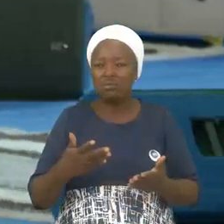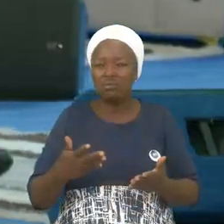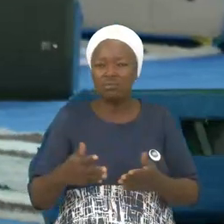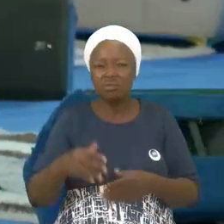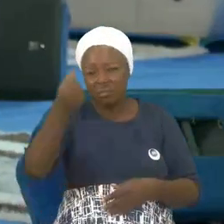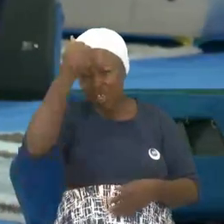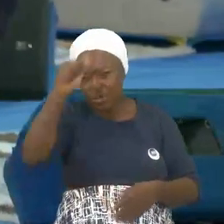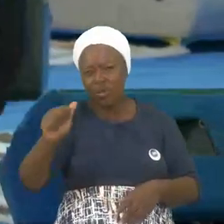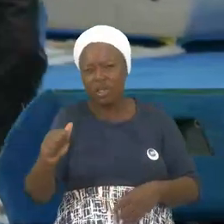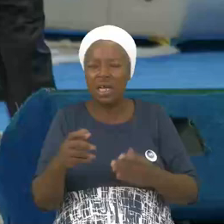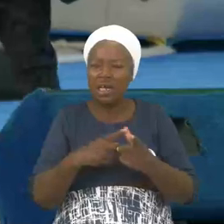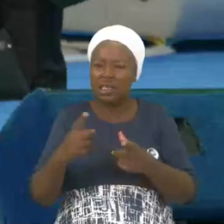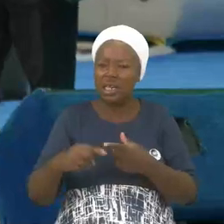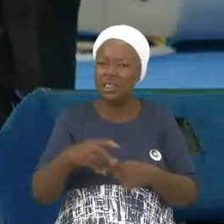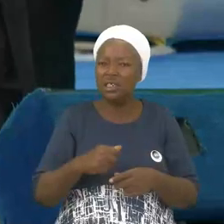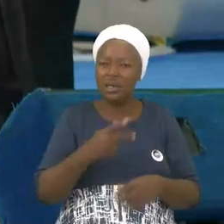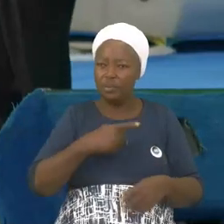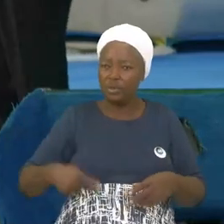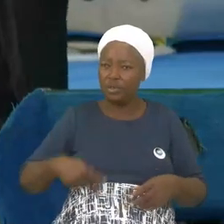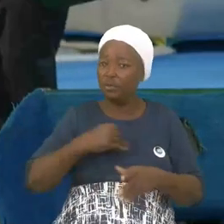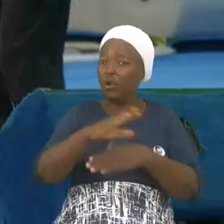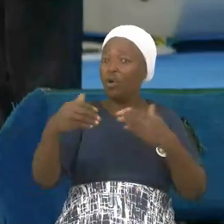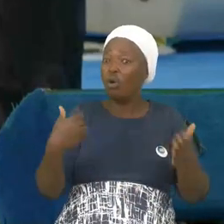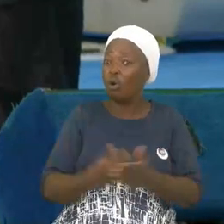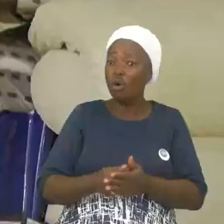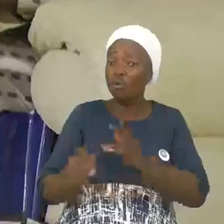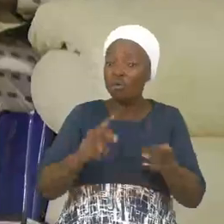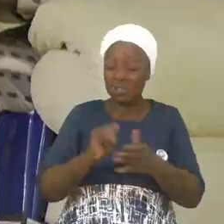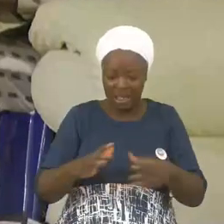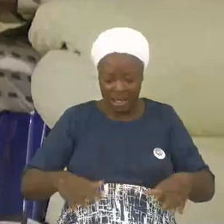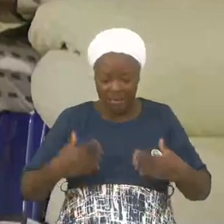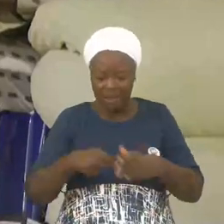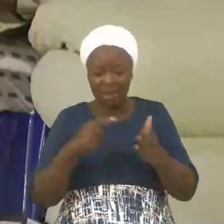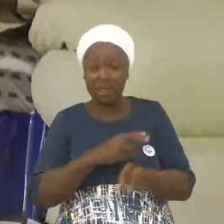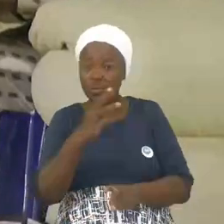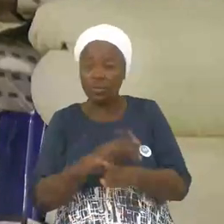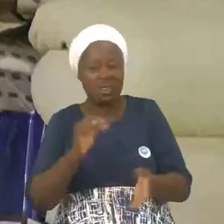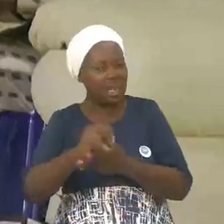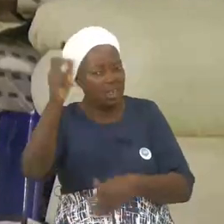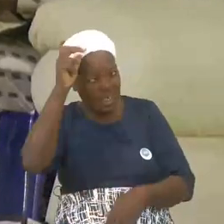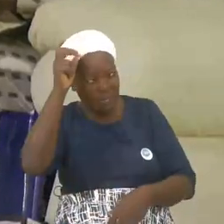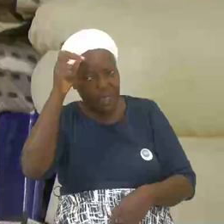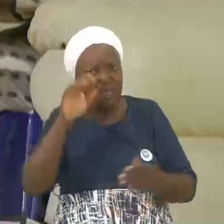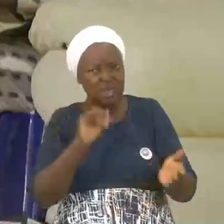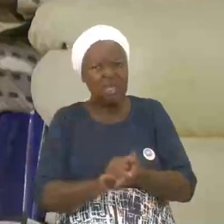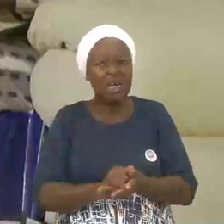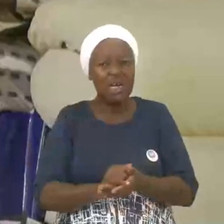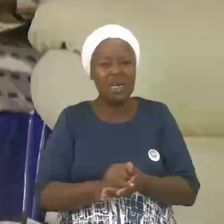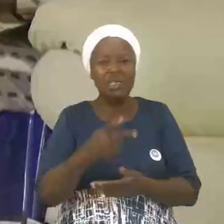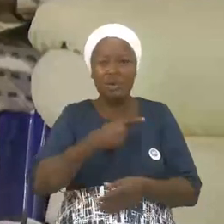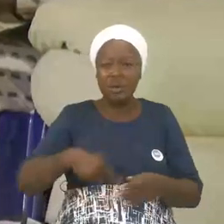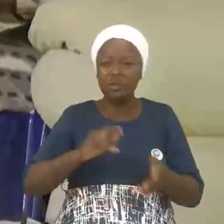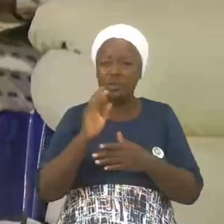le prince des rebelles. Il est le prince des désobéissants. Il est le prince des pécheurs. Tous ceux-là qui vivent dans ce